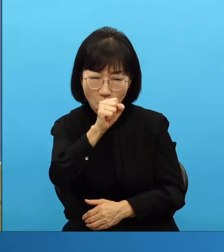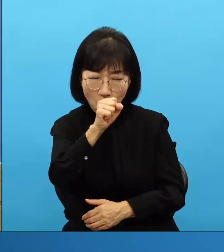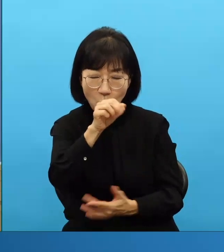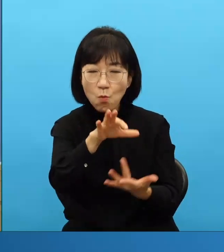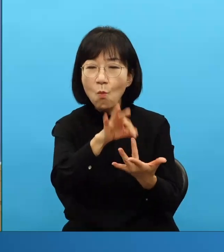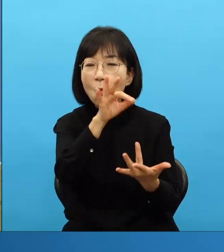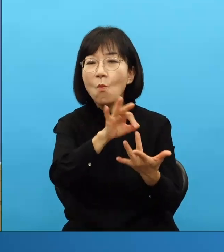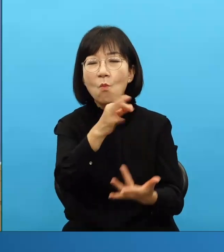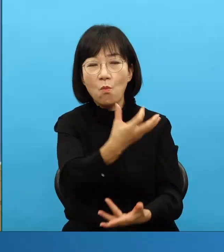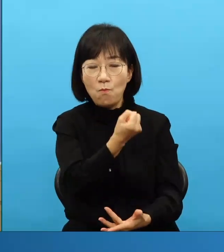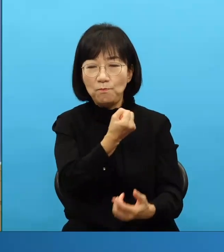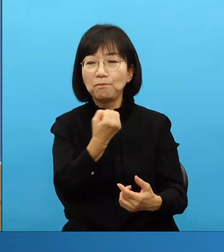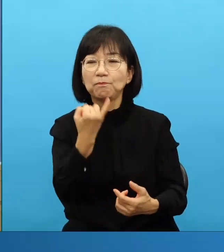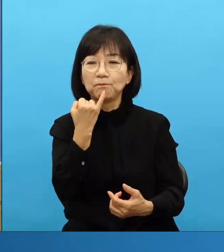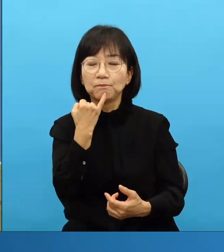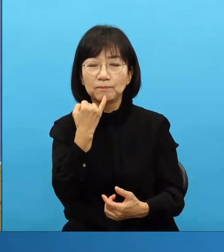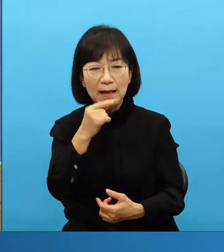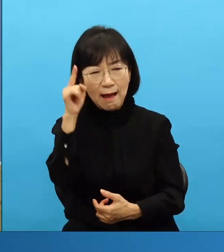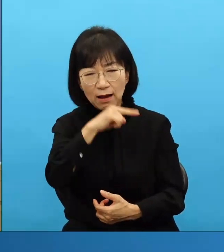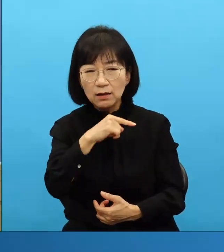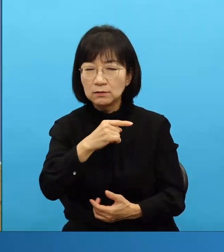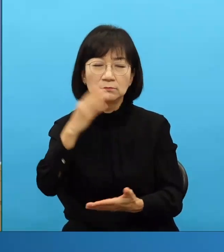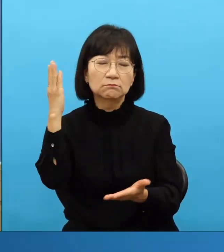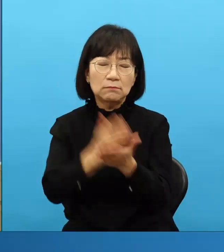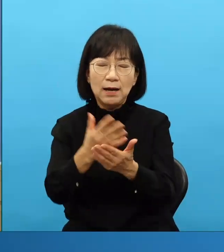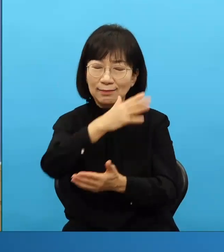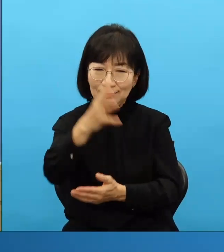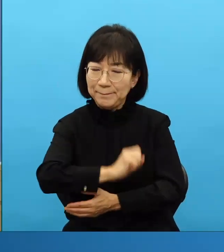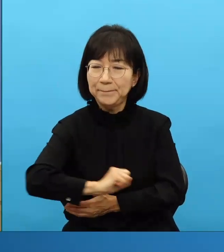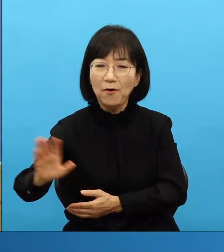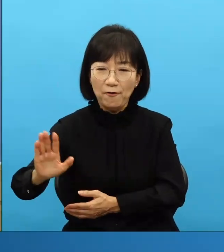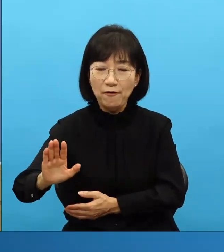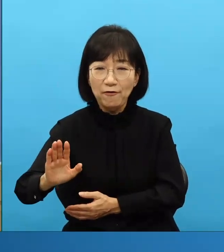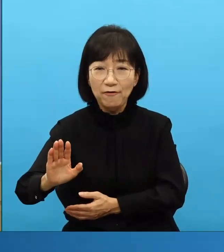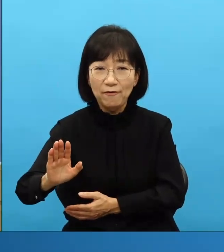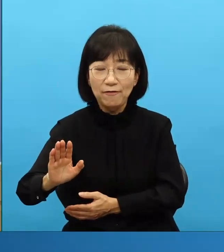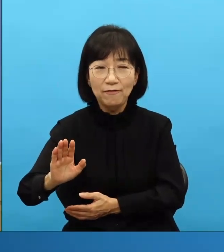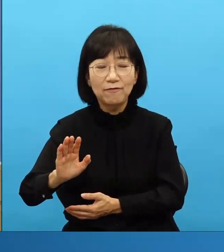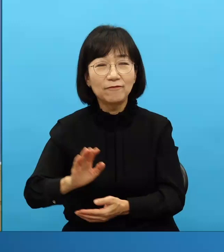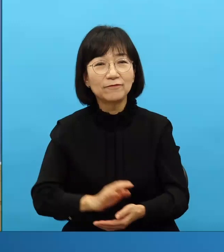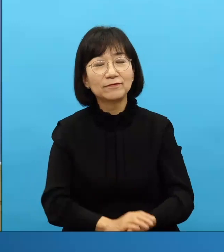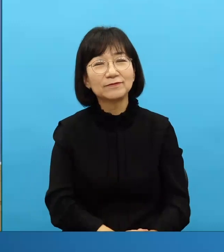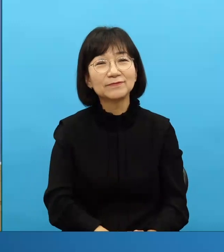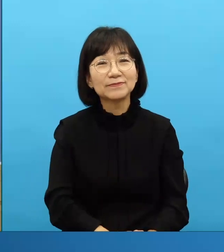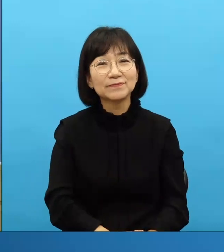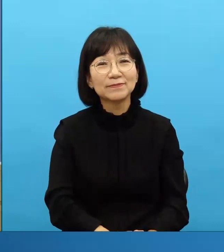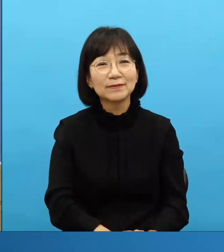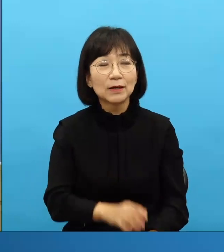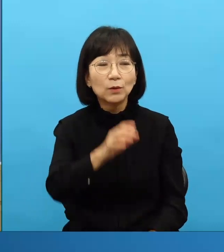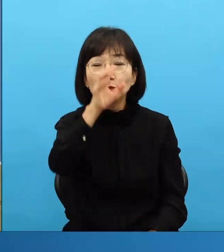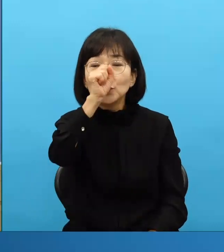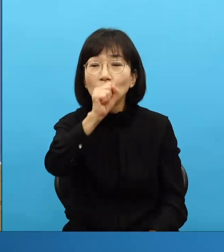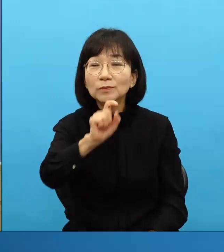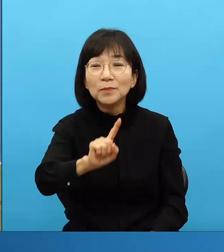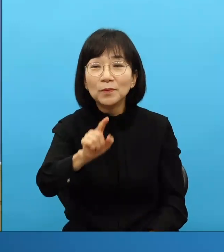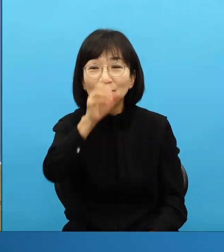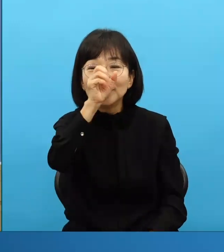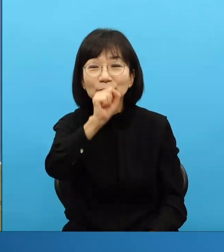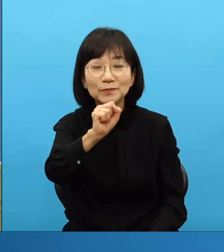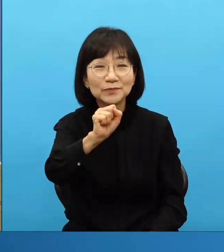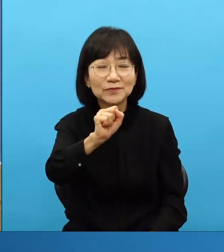모양이라도 버려라. Verse 21 and 22, but test them all, hold on to what is good and reject every kind of evil. 좋은 것이 뭘까요? What is